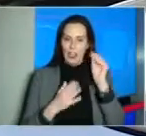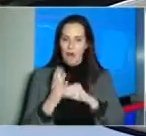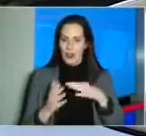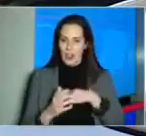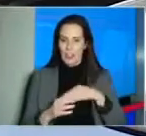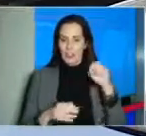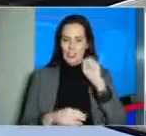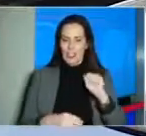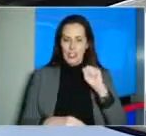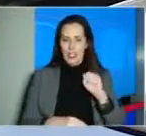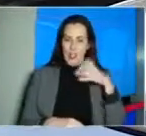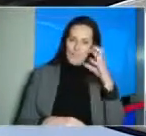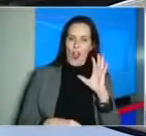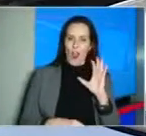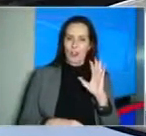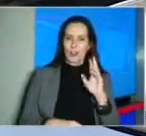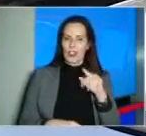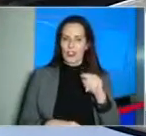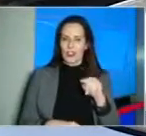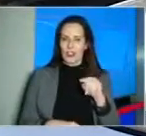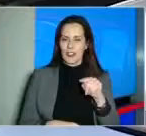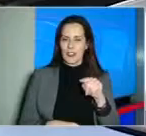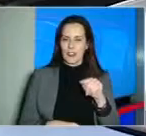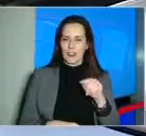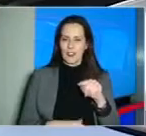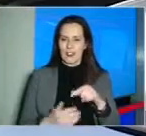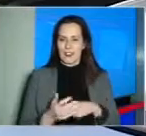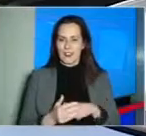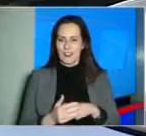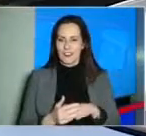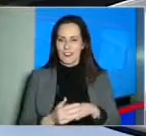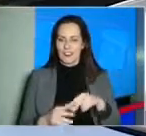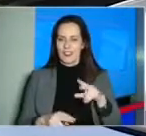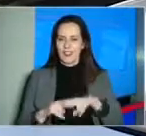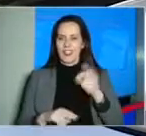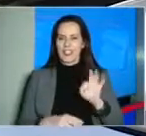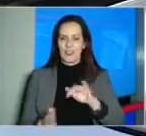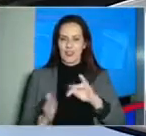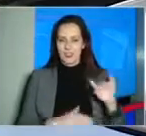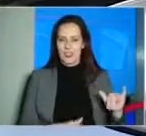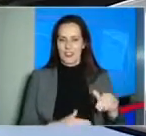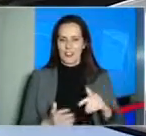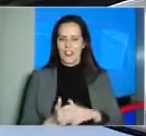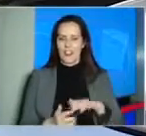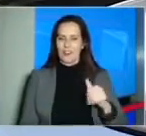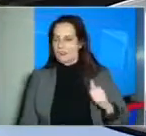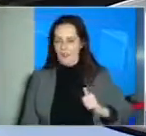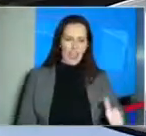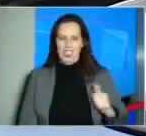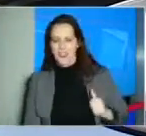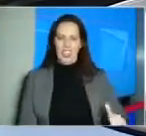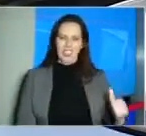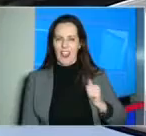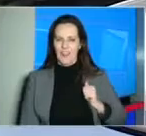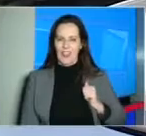יקראו סגול ורוד, כי זו רשימה של בנות. יש שם מיליטריזם ישראלי, מיליטריזם ישראלי